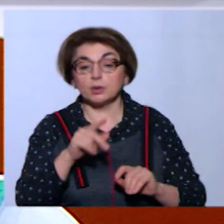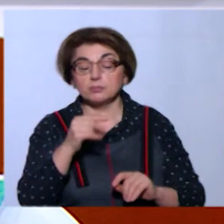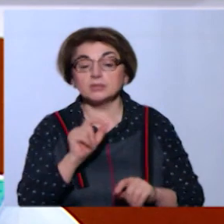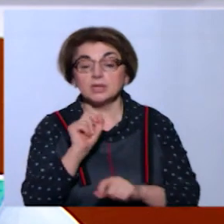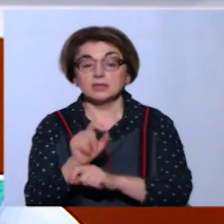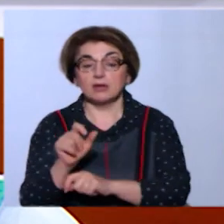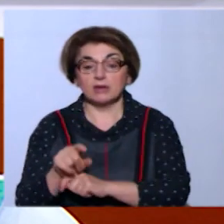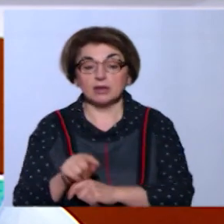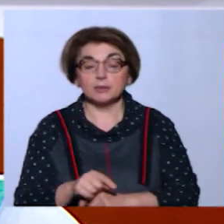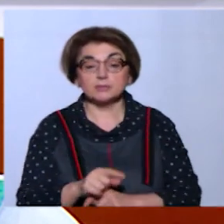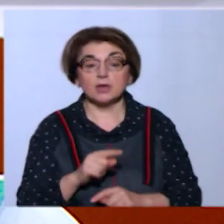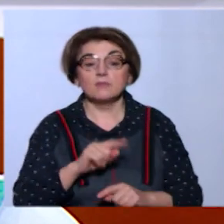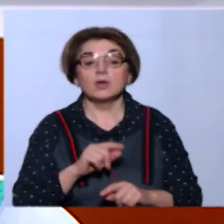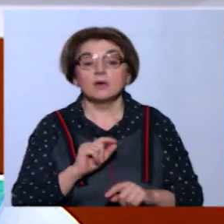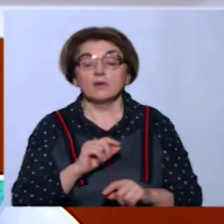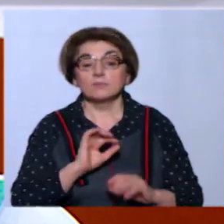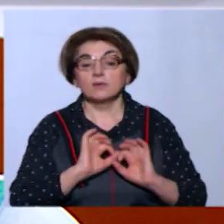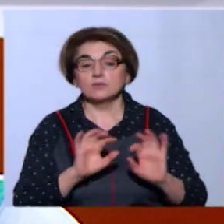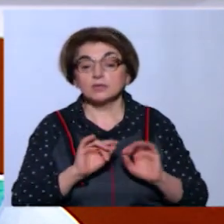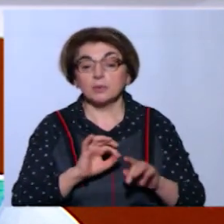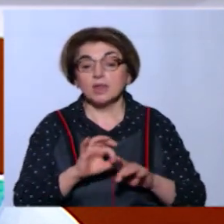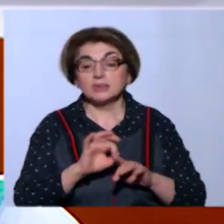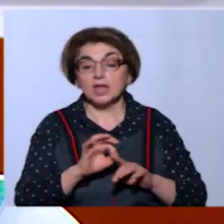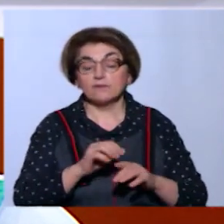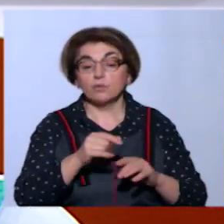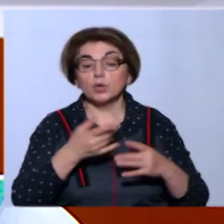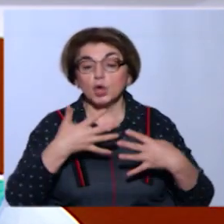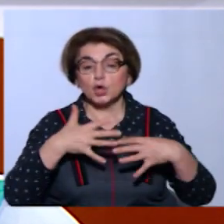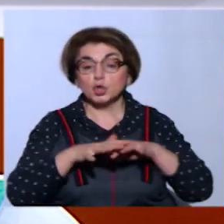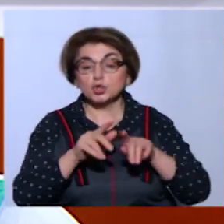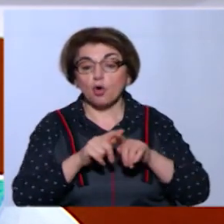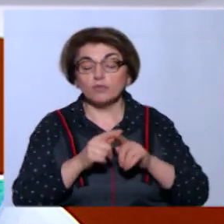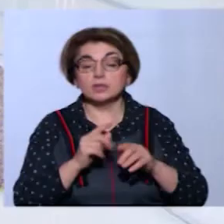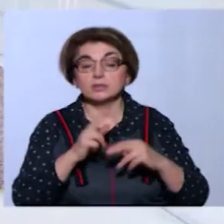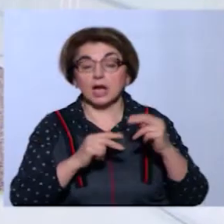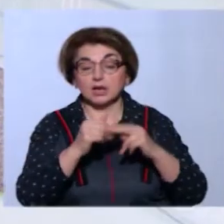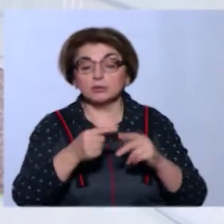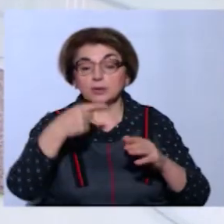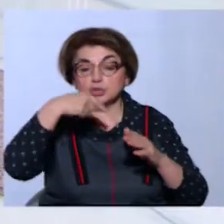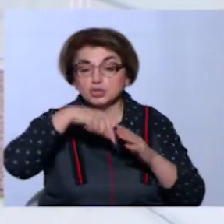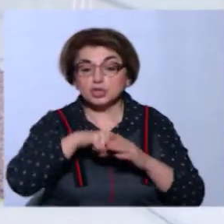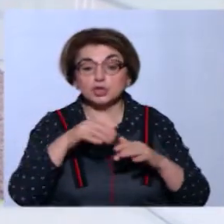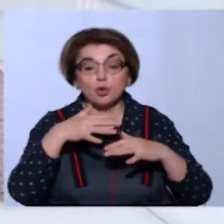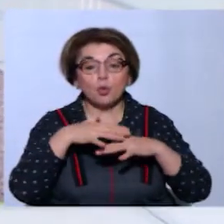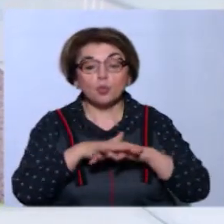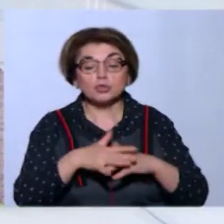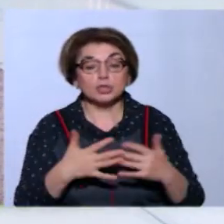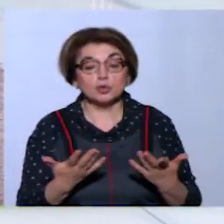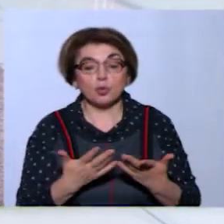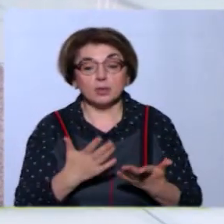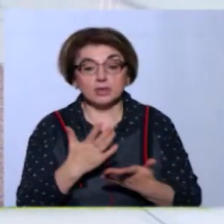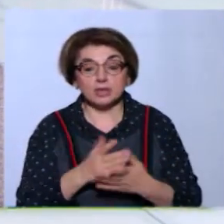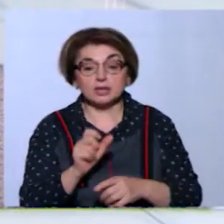ფუნქციებზე, ვისაუბრეთ ნერვული ქსოვილის აგებულებაზე და ამ ქსოვილებში შემავალი უჯრედების აგებულებასა